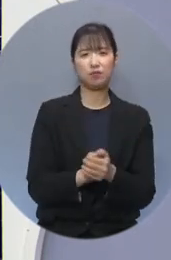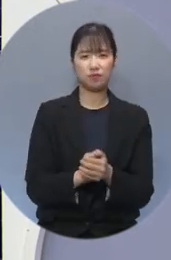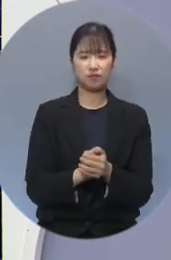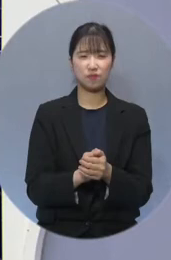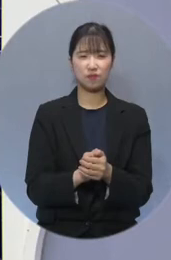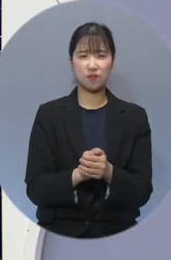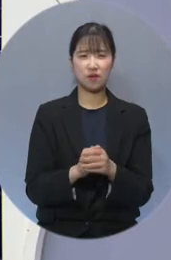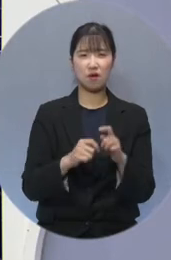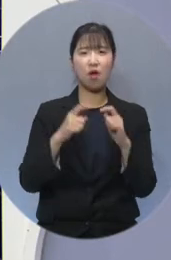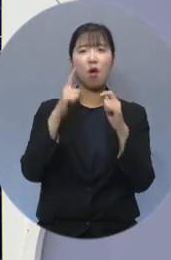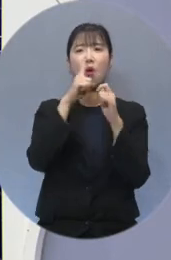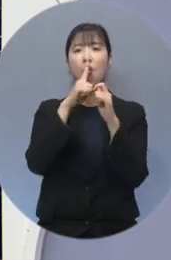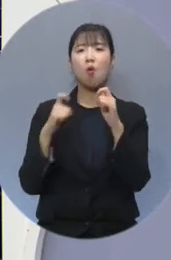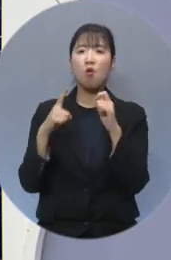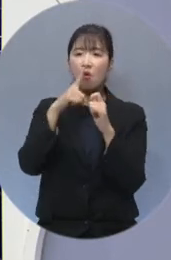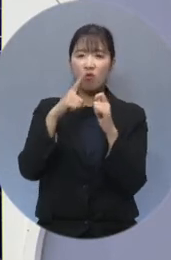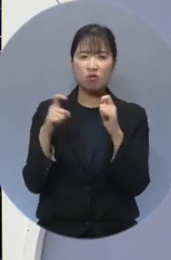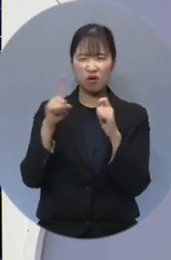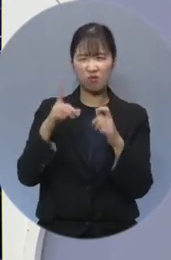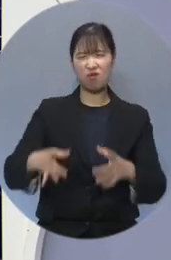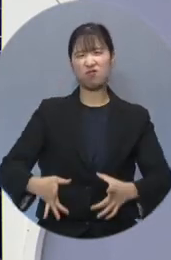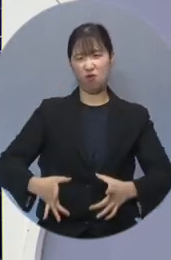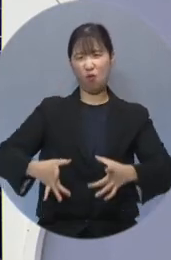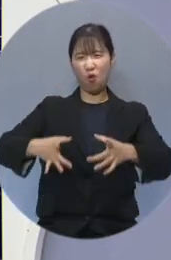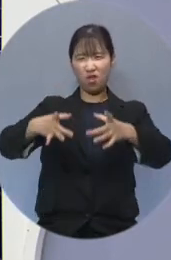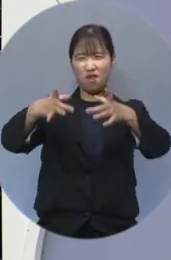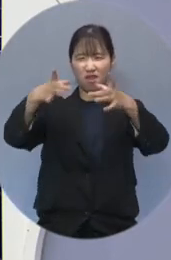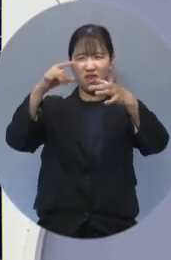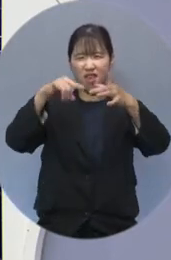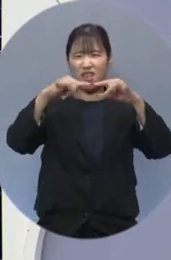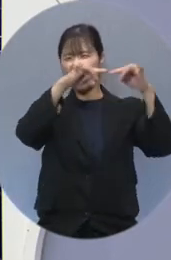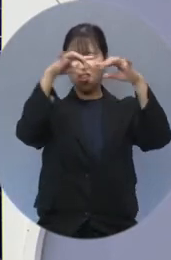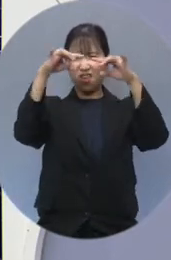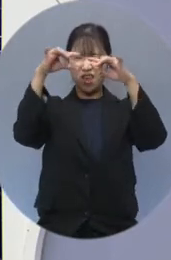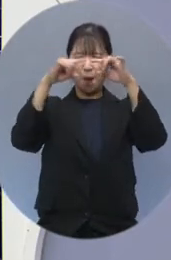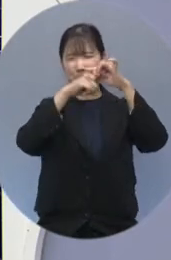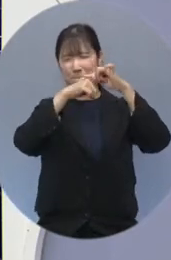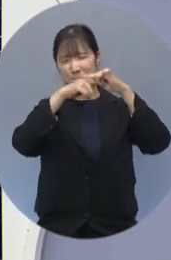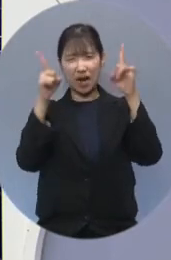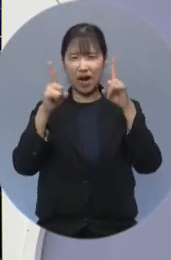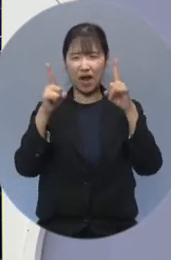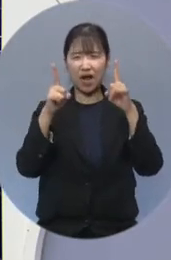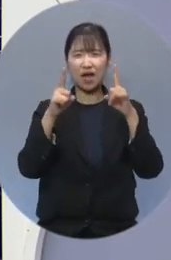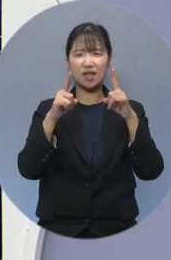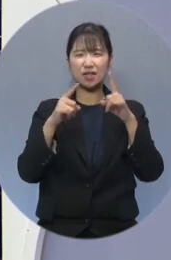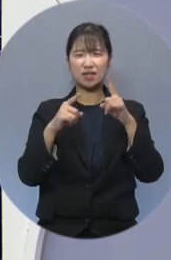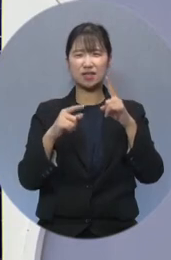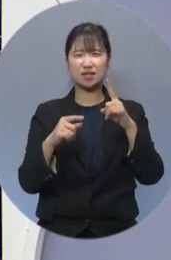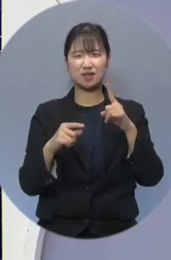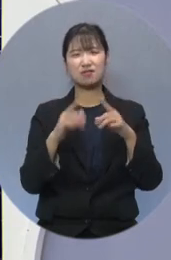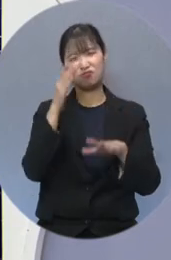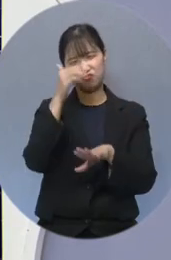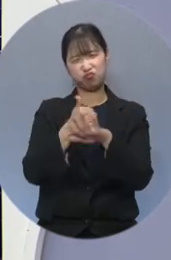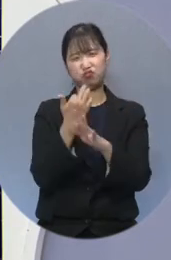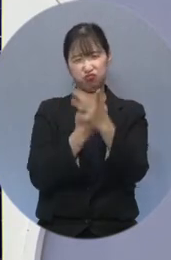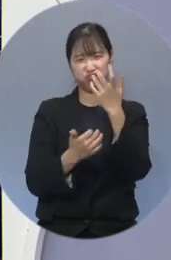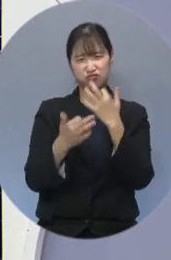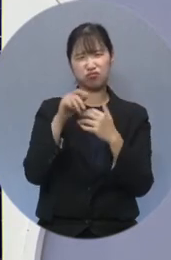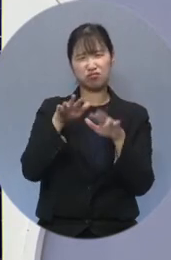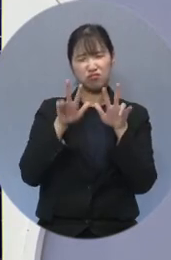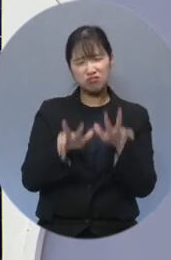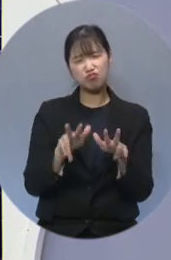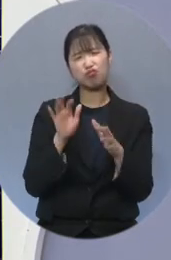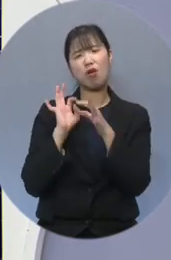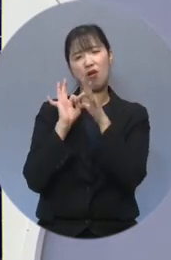또 아시다시피 전봇대에서 전선이 이제 스파크가 나면서 되고 고성은 아직도 고통을